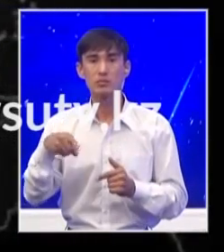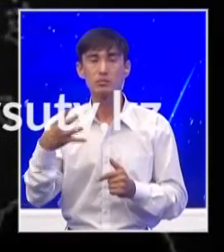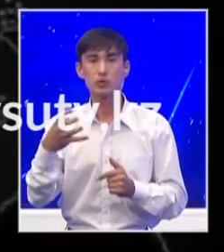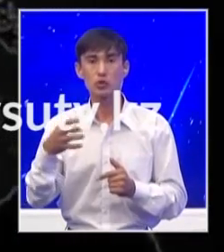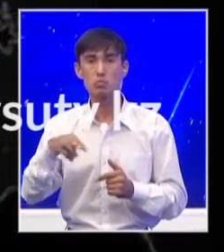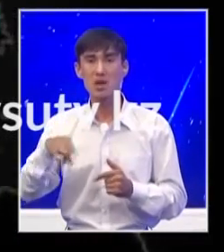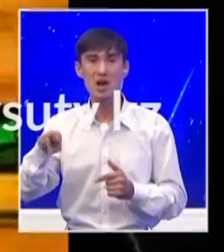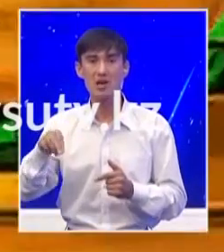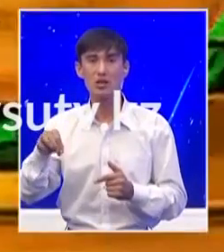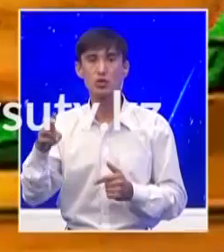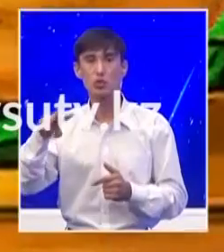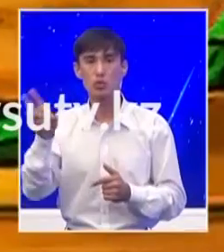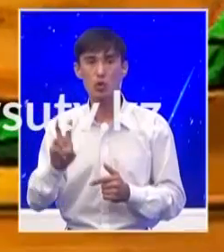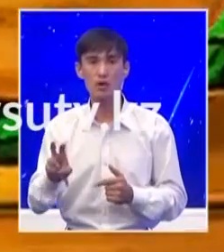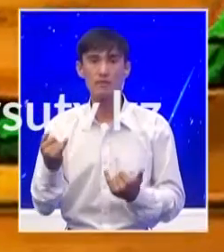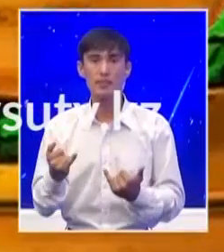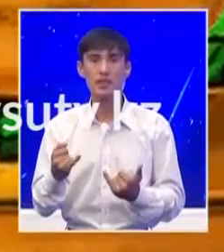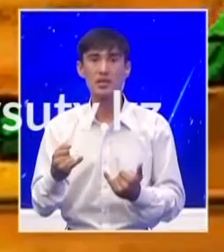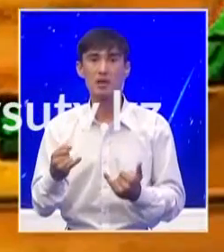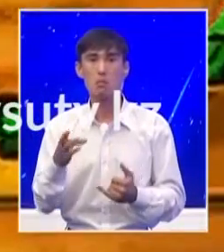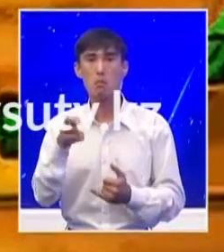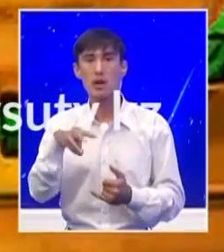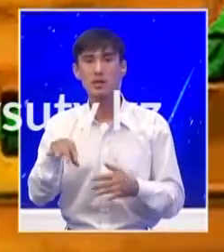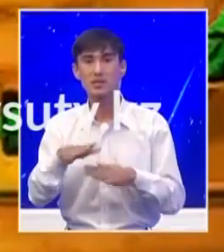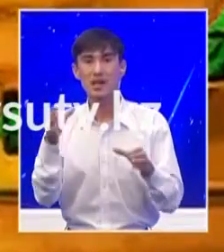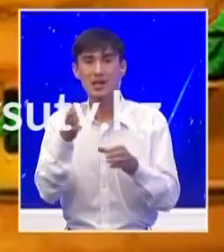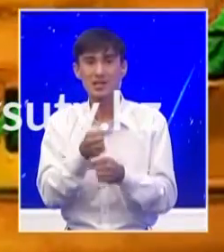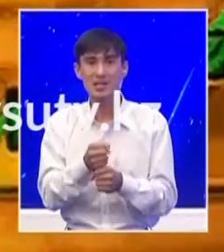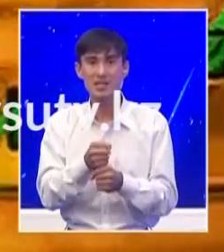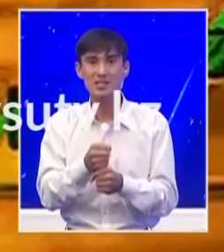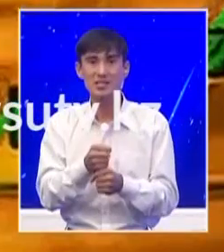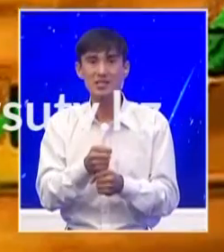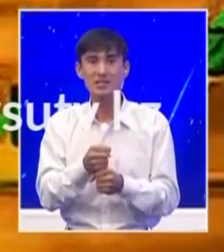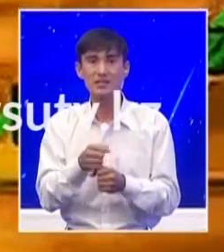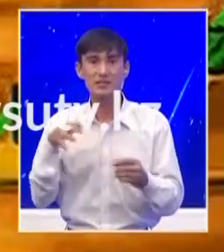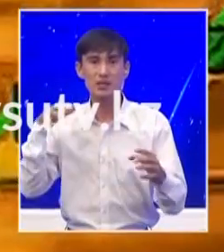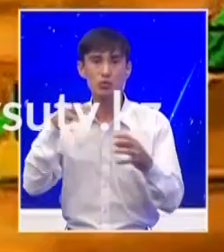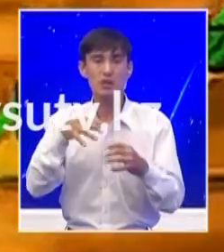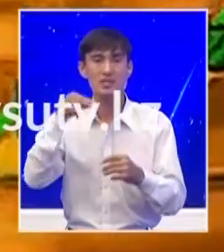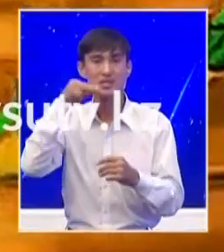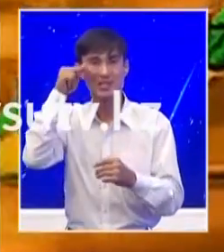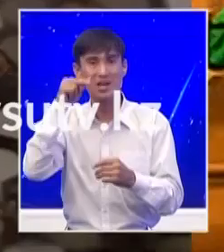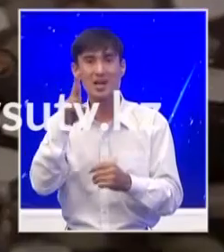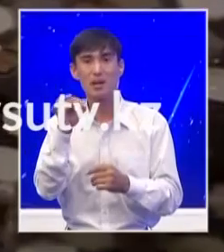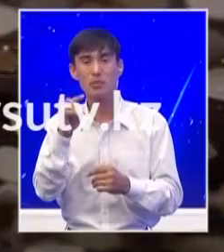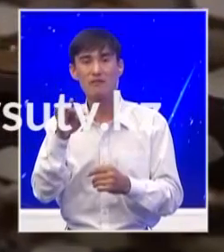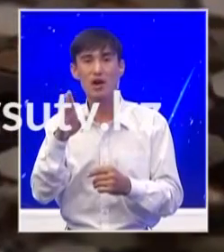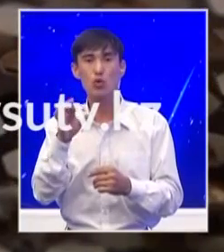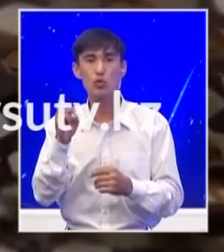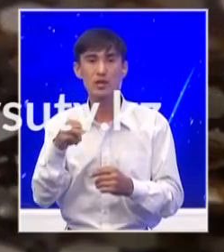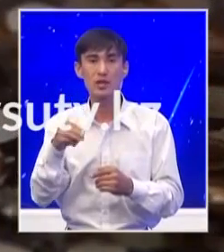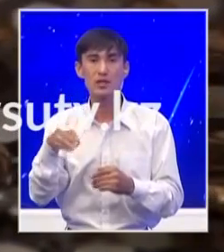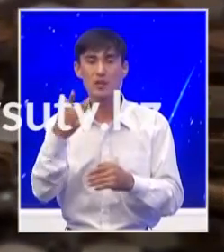1,5 миллиарда долларов. Доходы от майнинга сократились вследствие действий Китая, который начал наступательную политику на криптовалюты. Народный